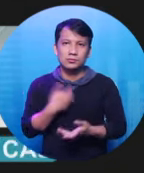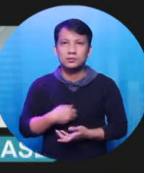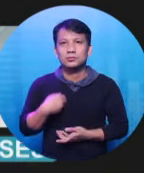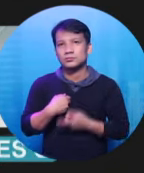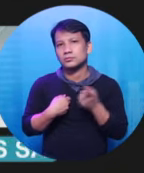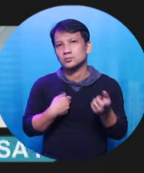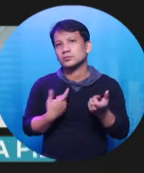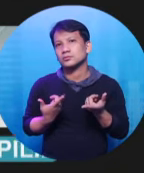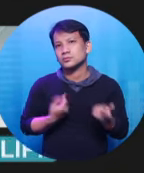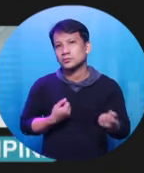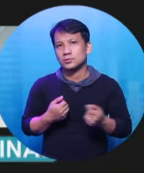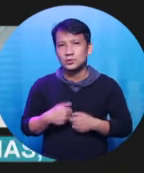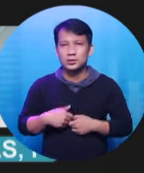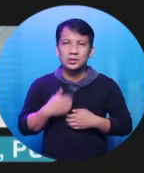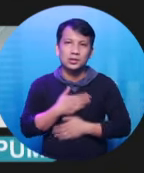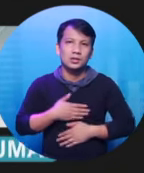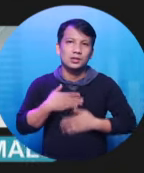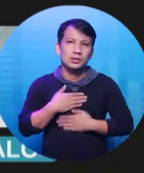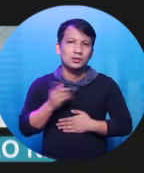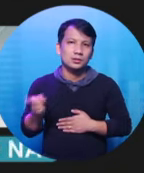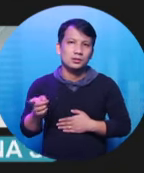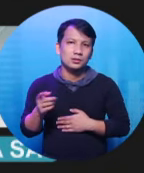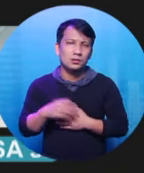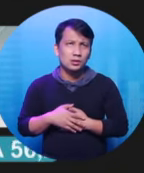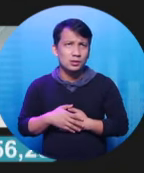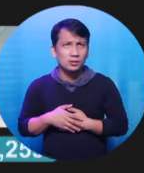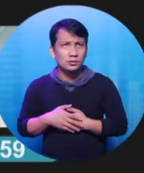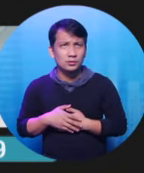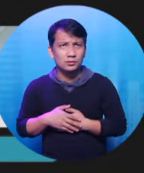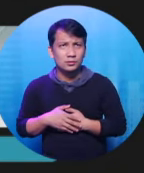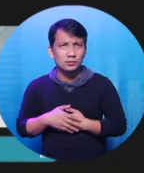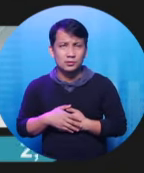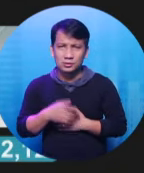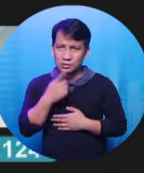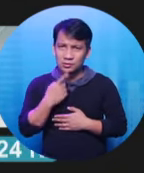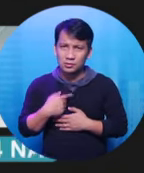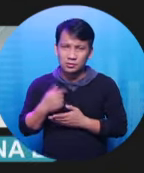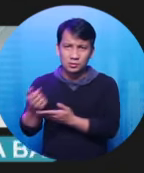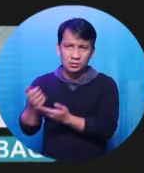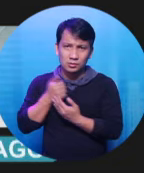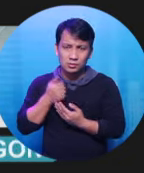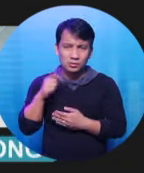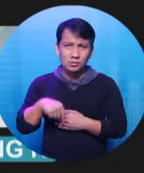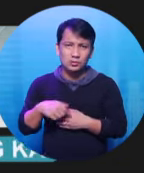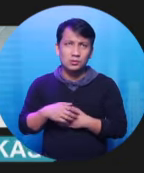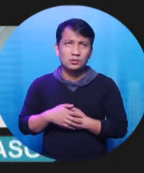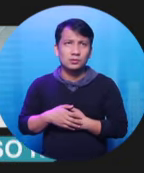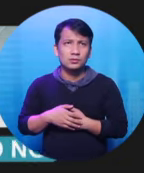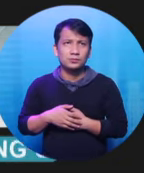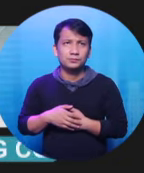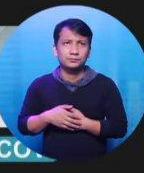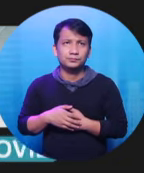niya. Masaya siya. So ngayon, sir, kung matutulungan niyo kami, I would really...